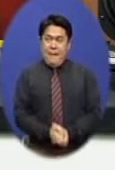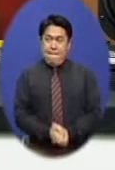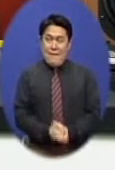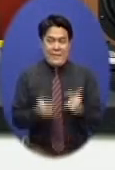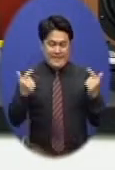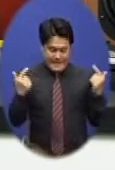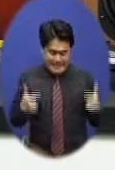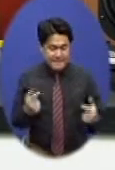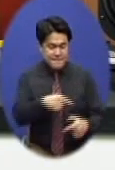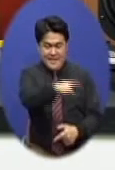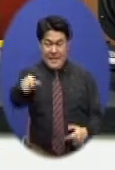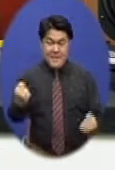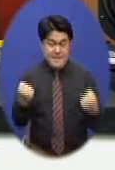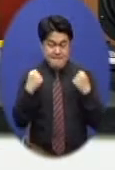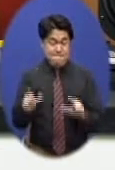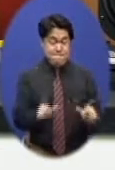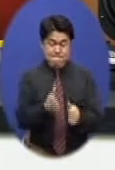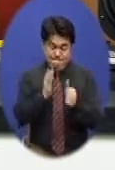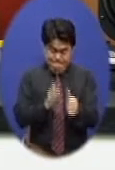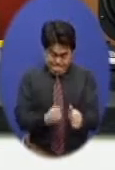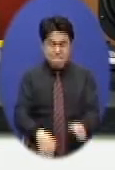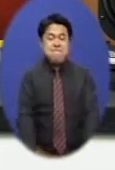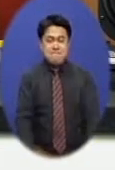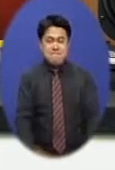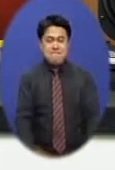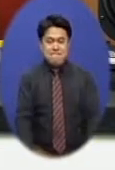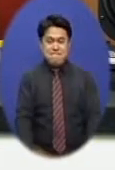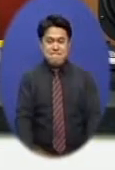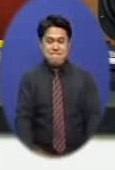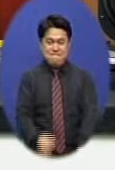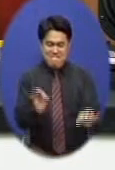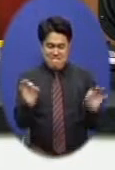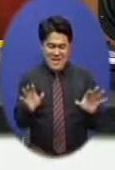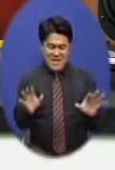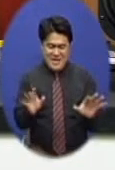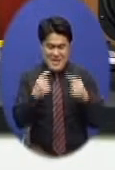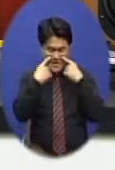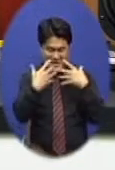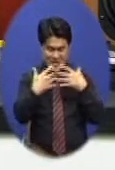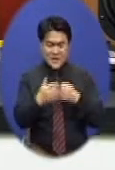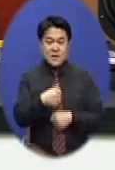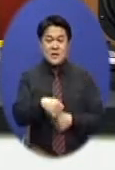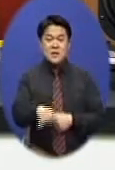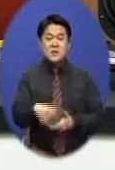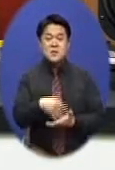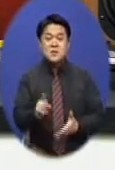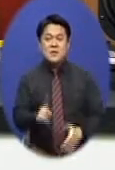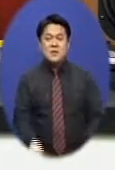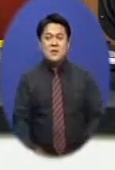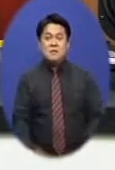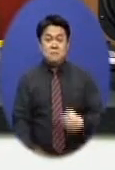항상 전부 다 건강하면 좋겠습니다. 아이고, 네, 간단히 명령합니다. 네, 아니 자제분들은 어떻게